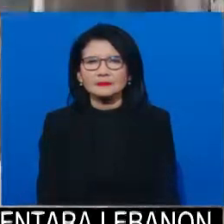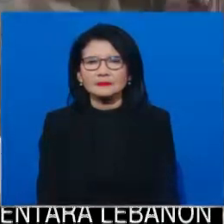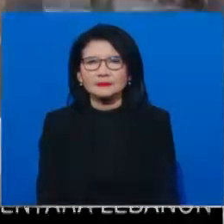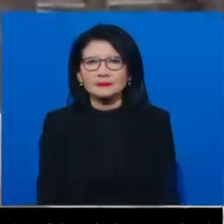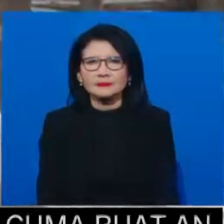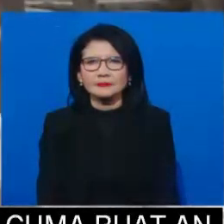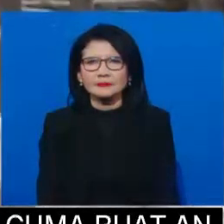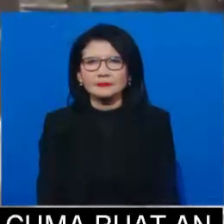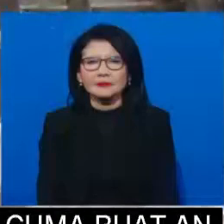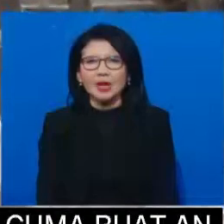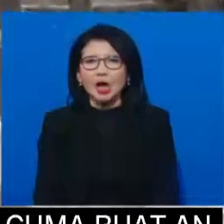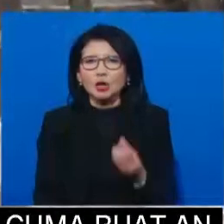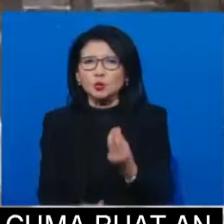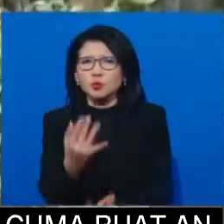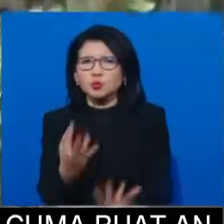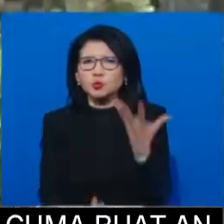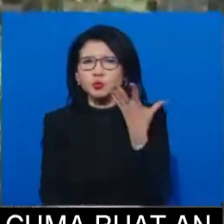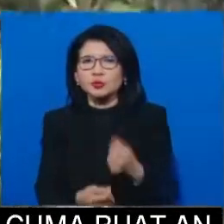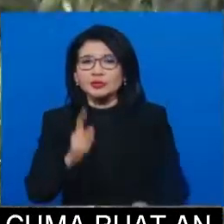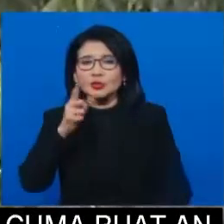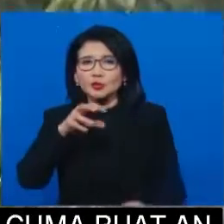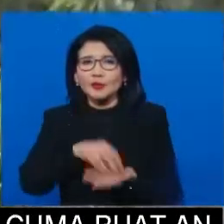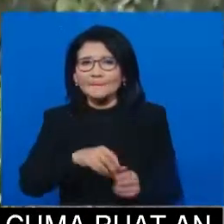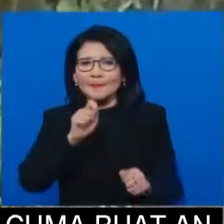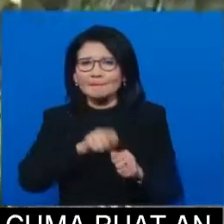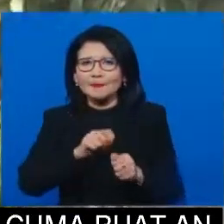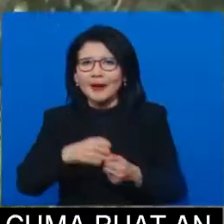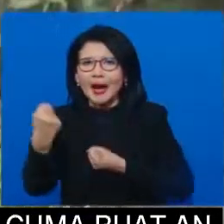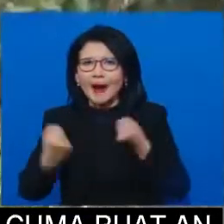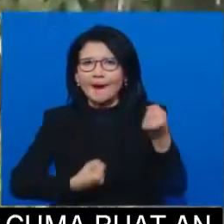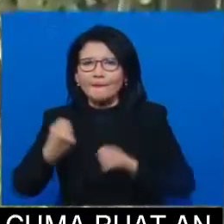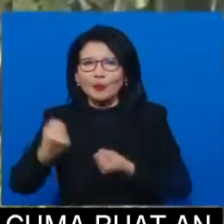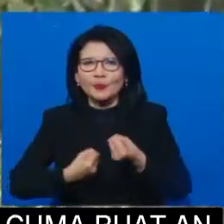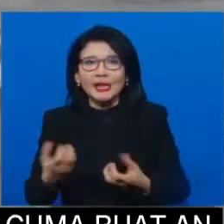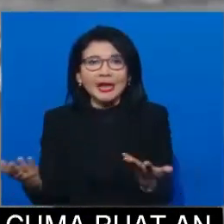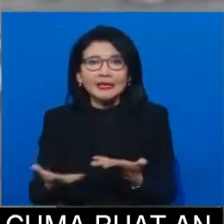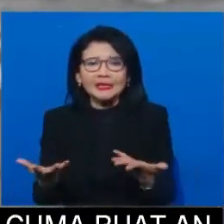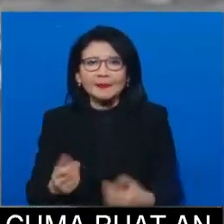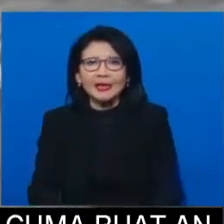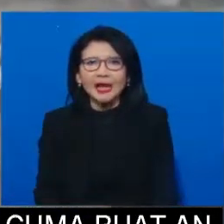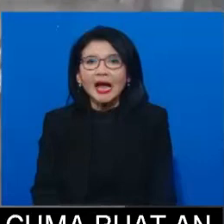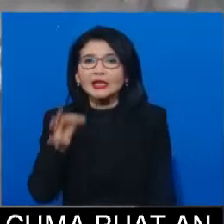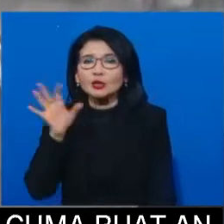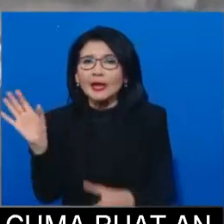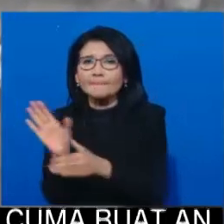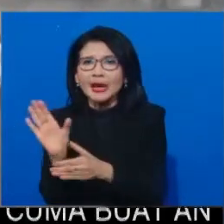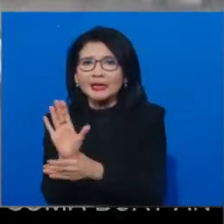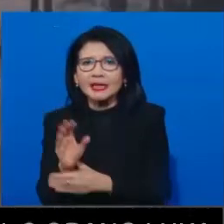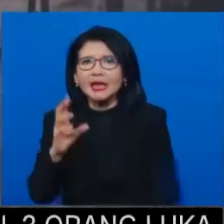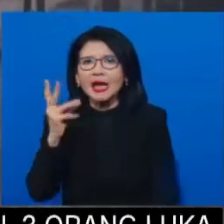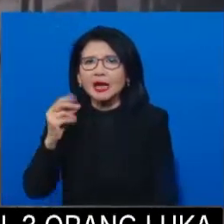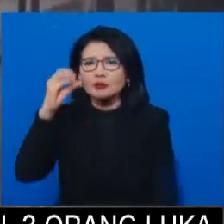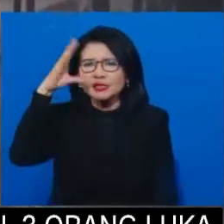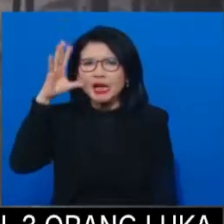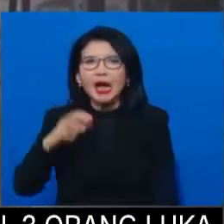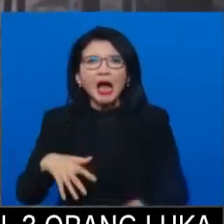api kebakaran hebat menimpa sebuah bengkel mobil di Desa Ploso tinil Kecamatan panekan Magetan Jawa Timur Rabu siang